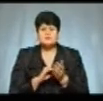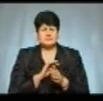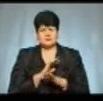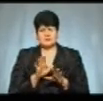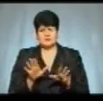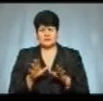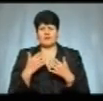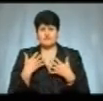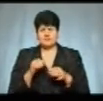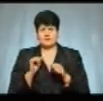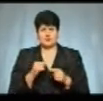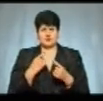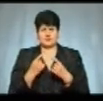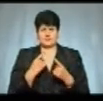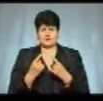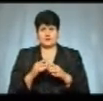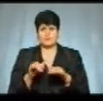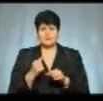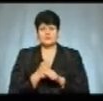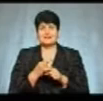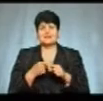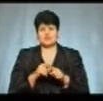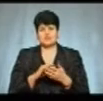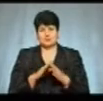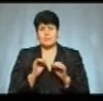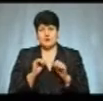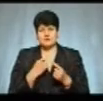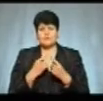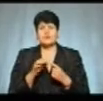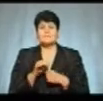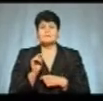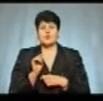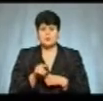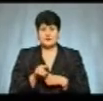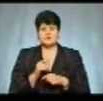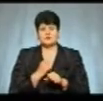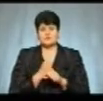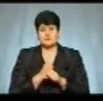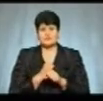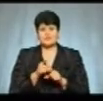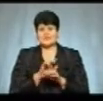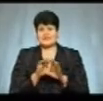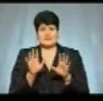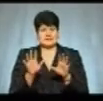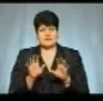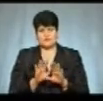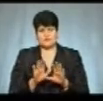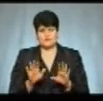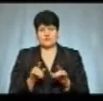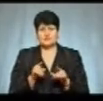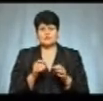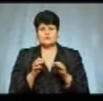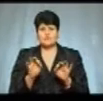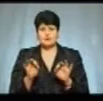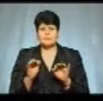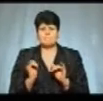говорити вже, після того тільки зробили технічні умови, тобто можна говорити про те, що діяли вони незаконно. Крім того, вони допустили